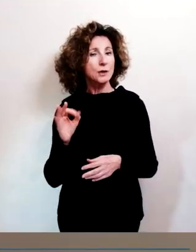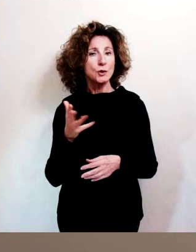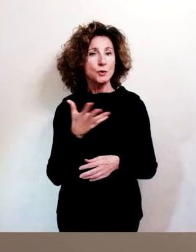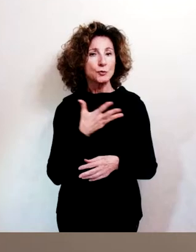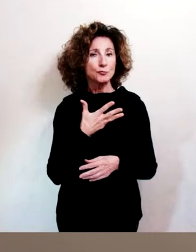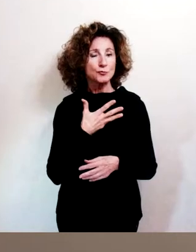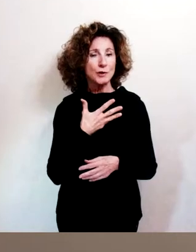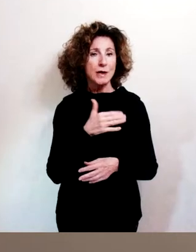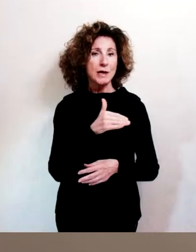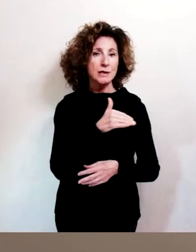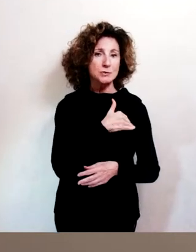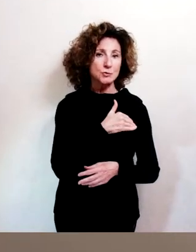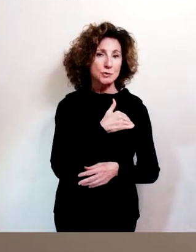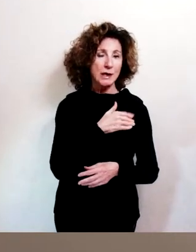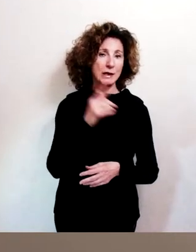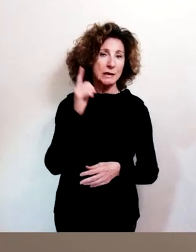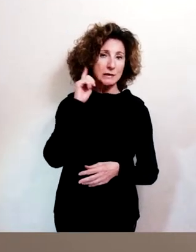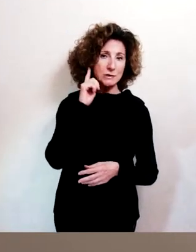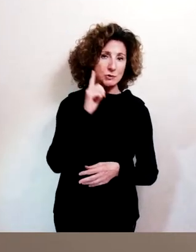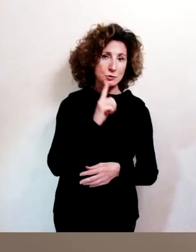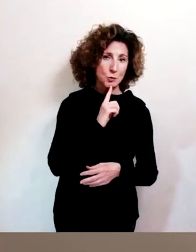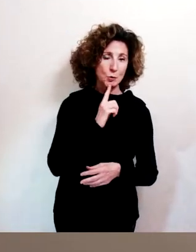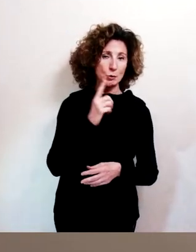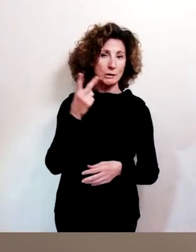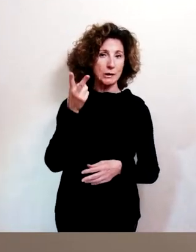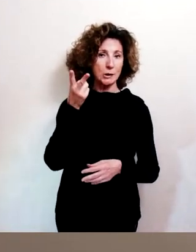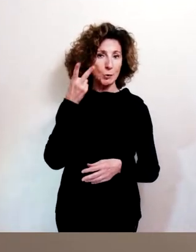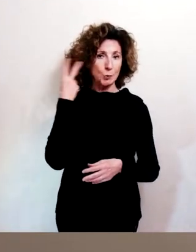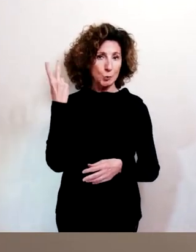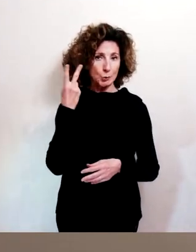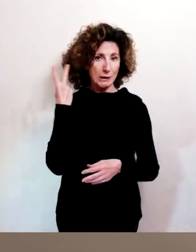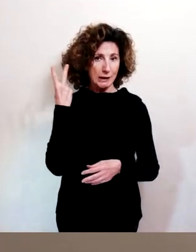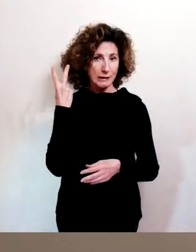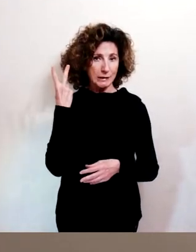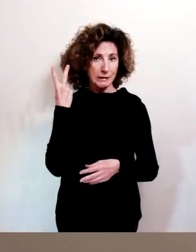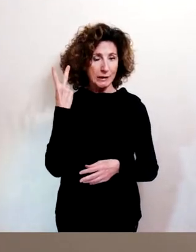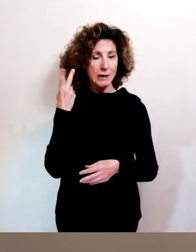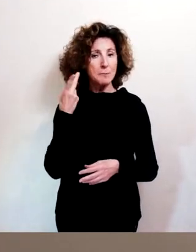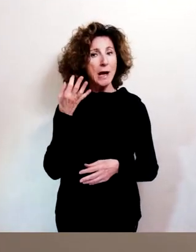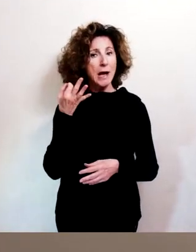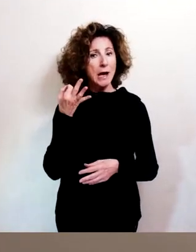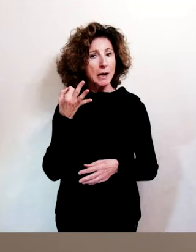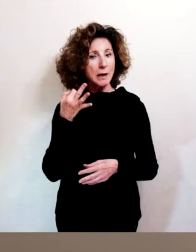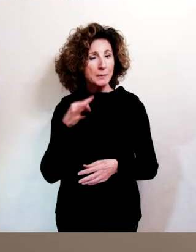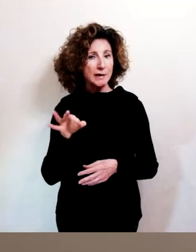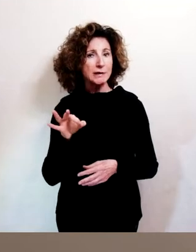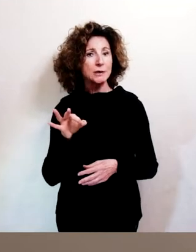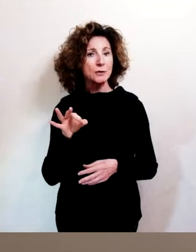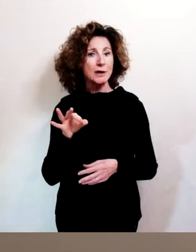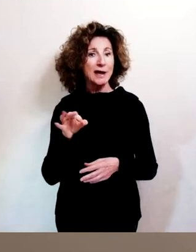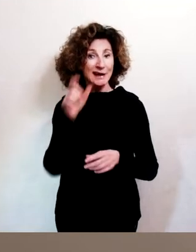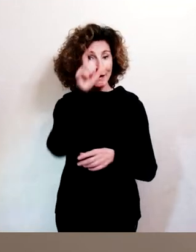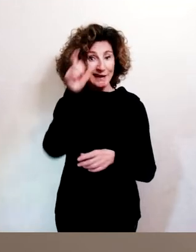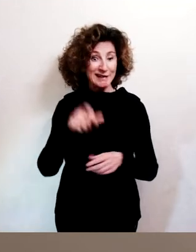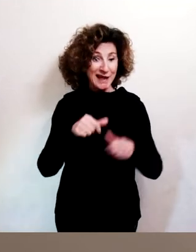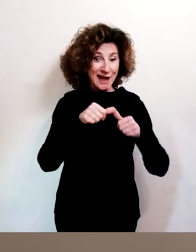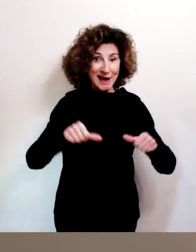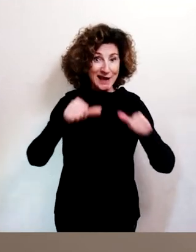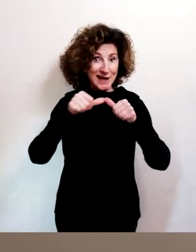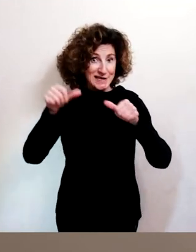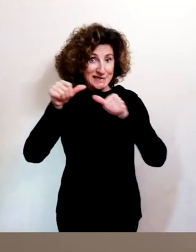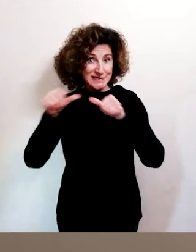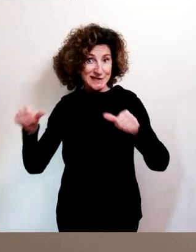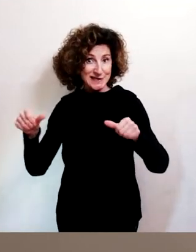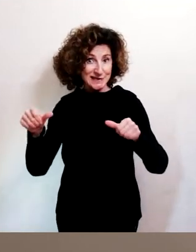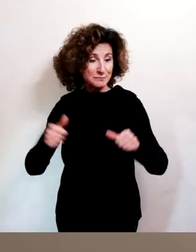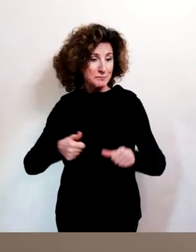dai ragazzi in europea entità ragazzi normodotati e soprattutto una scuola che ha più sedi in italia